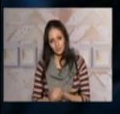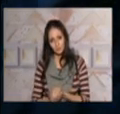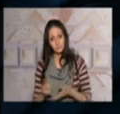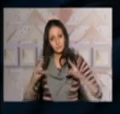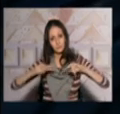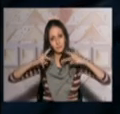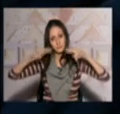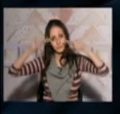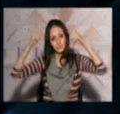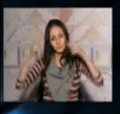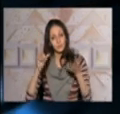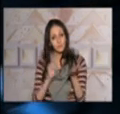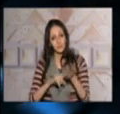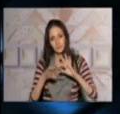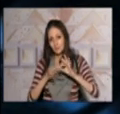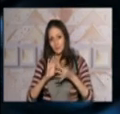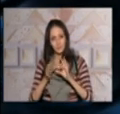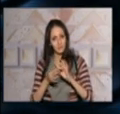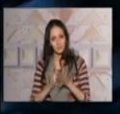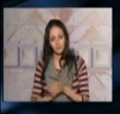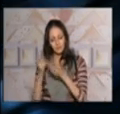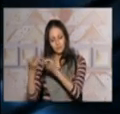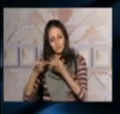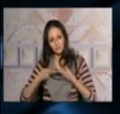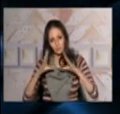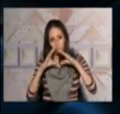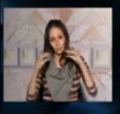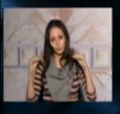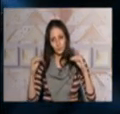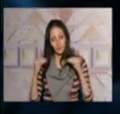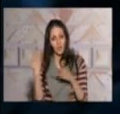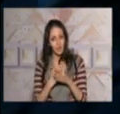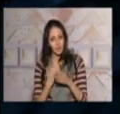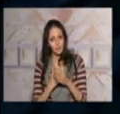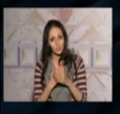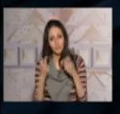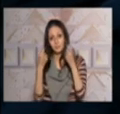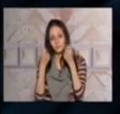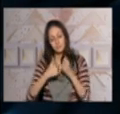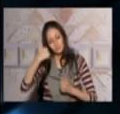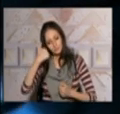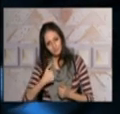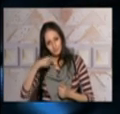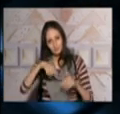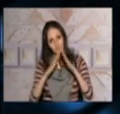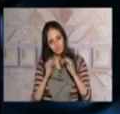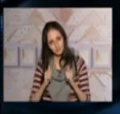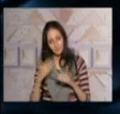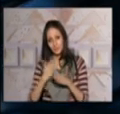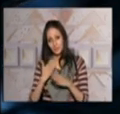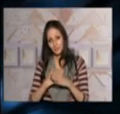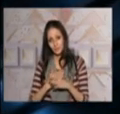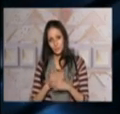هذه العلاقات. لدينا كل الفرصه ان ندعو رومانيا للاستثمار في مصر، لان هذا يفتح لها سوق اكبر بكثير